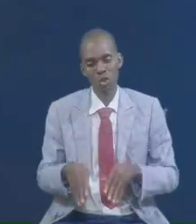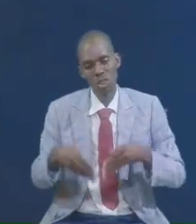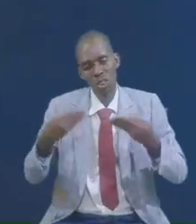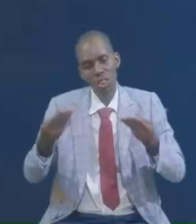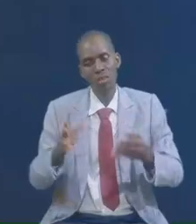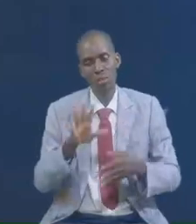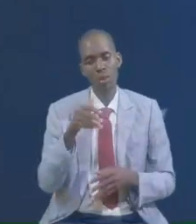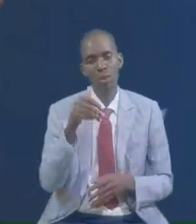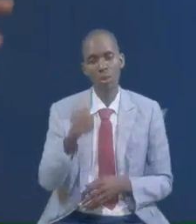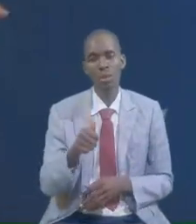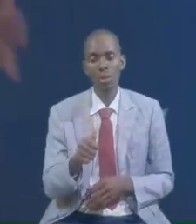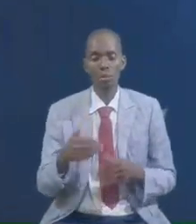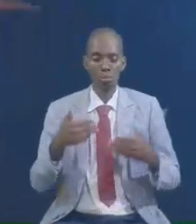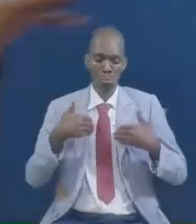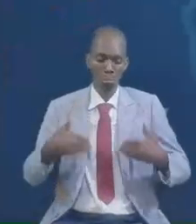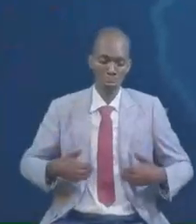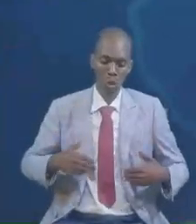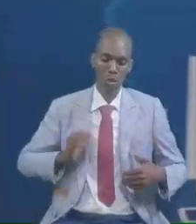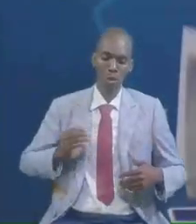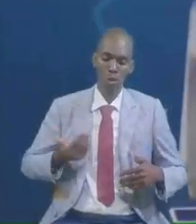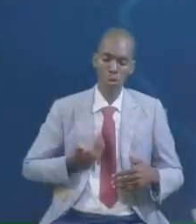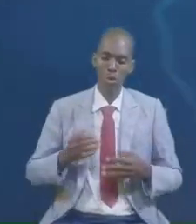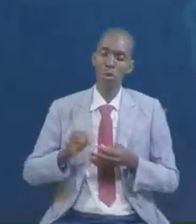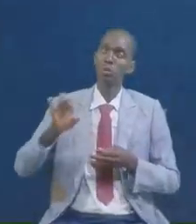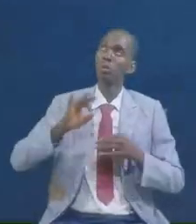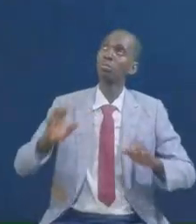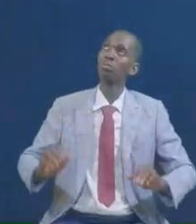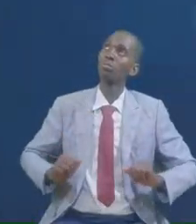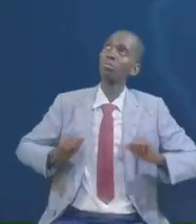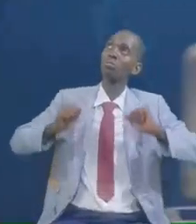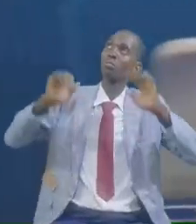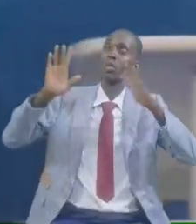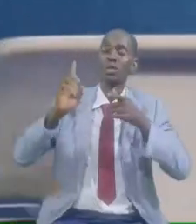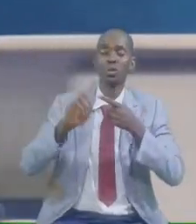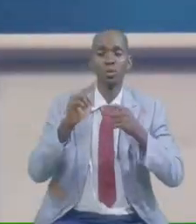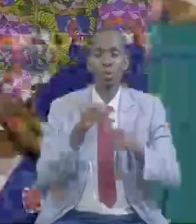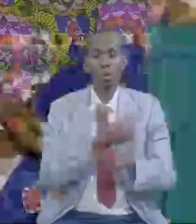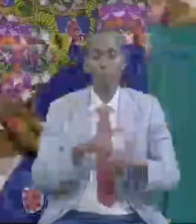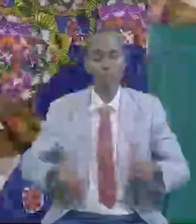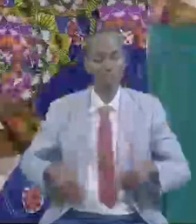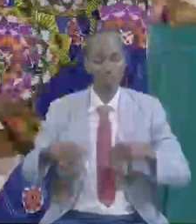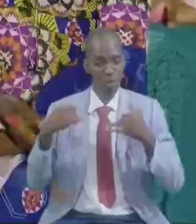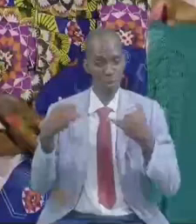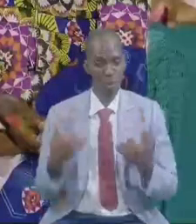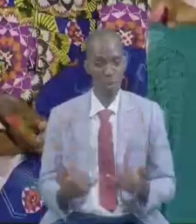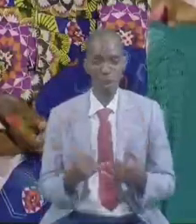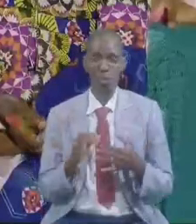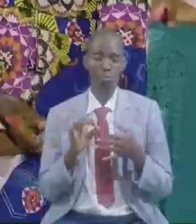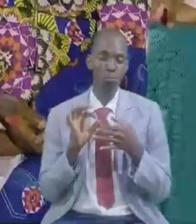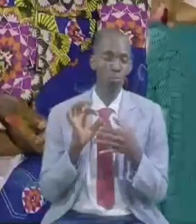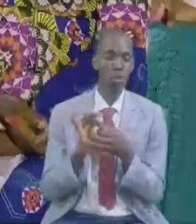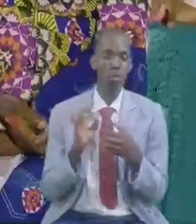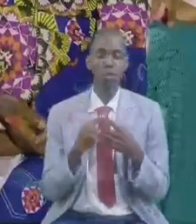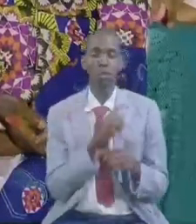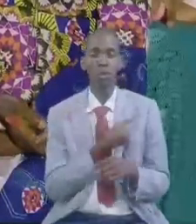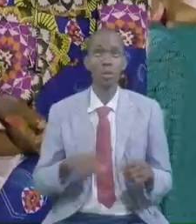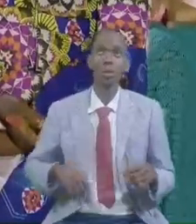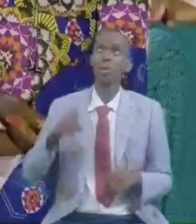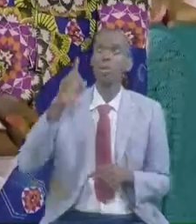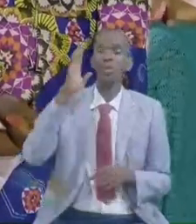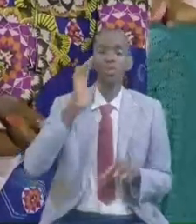vie, corps, âme et esprit, et totalement, tu appartiens au Seigneur maintenant. Lui